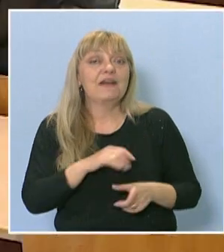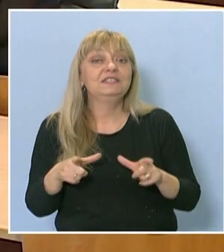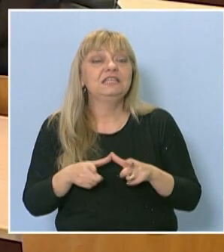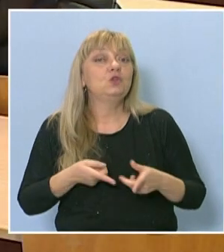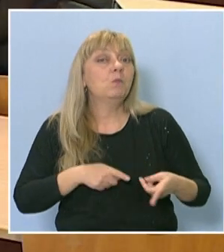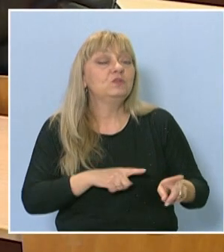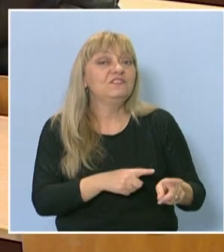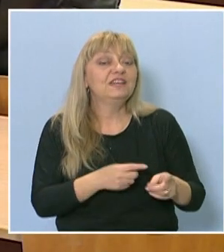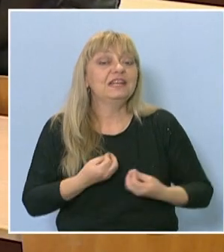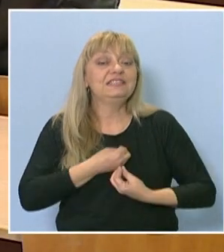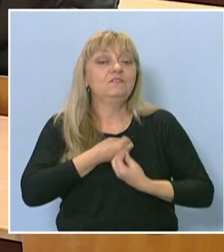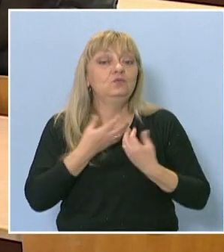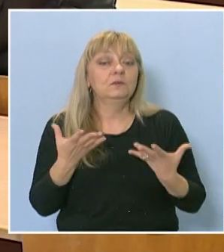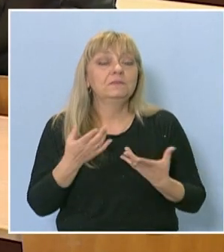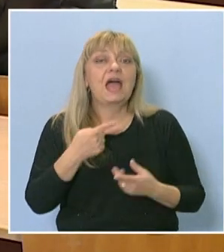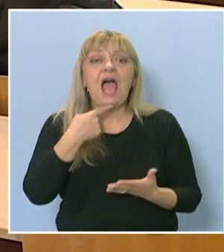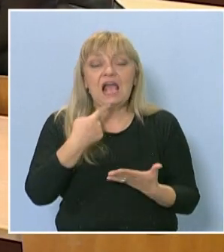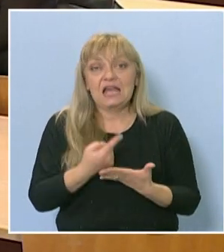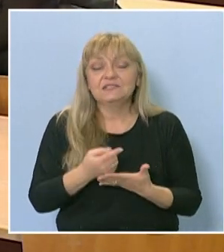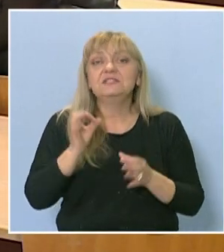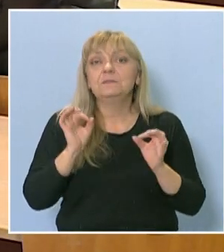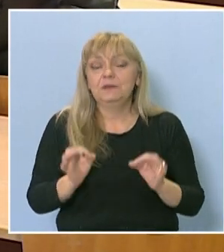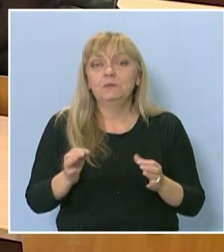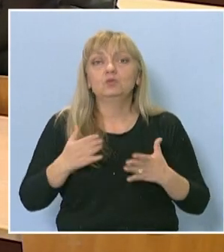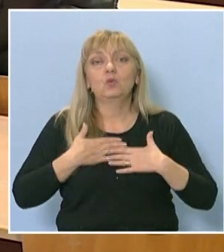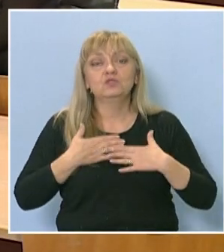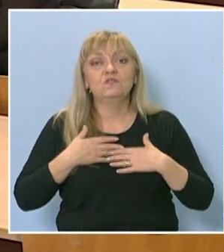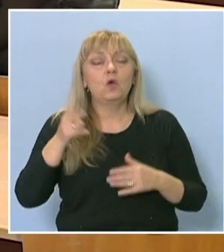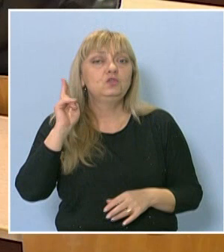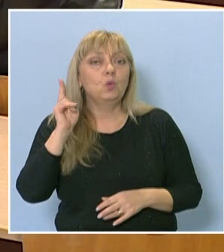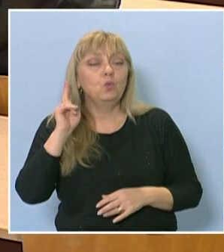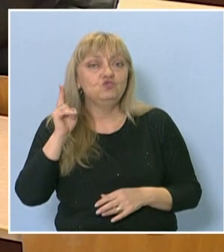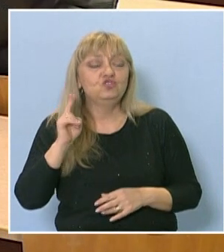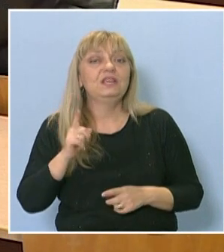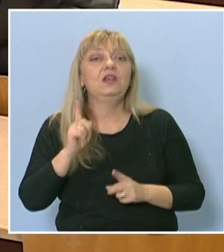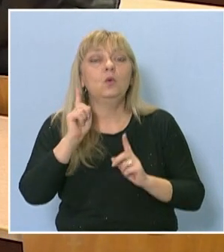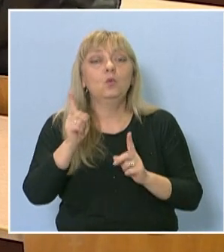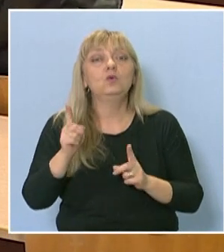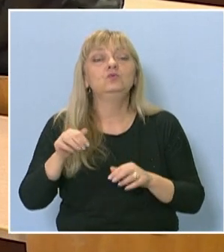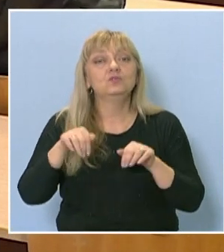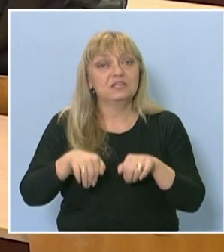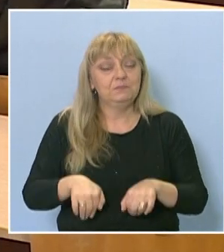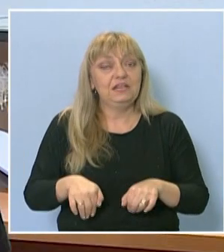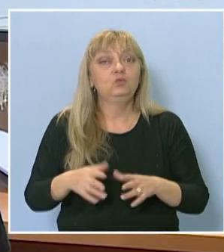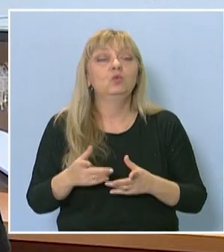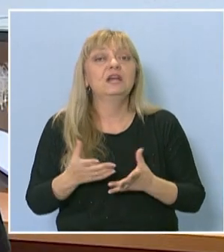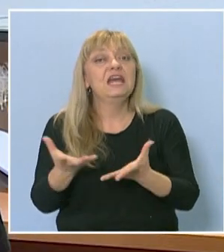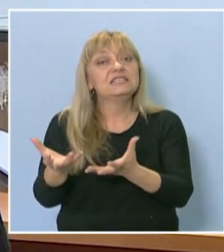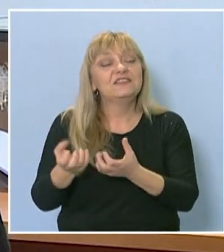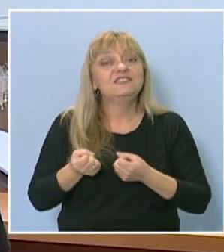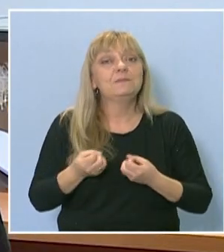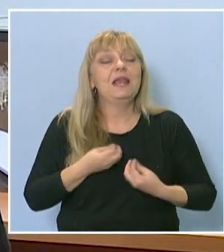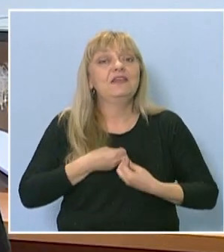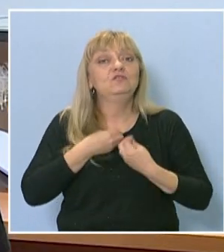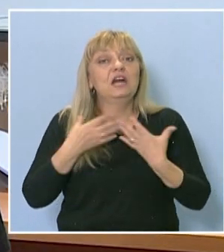ги вдъхновите? Казвате, че примерно от своите преподаватели, които са били тук, сте черпили вдъхновение. Предавате ли го